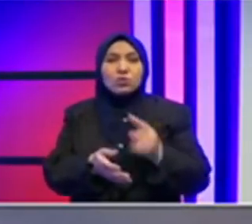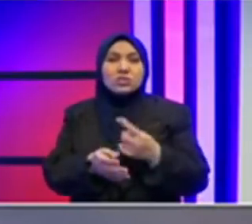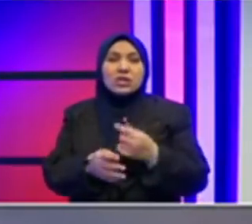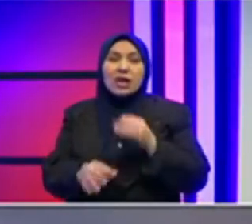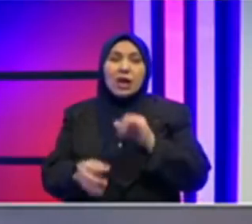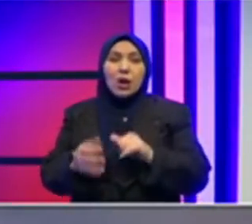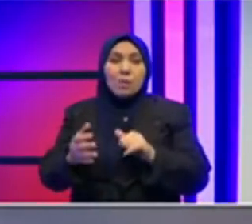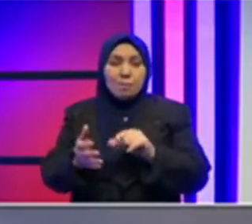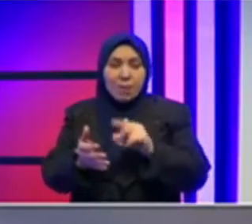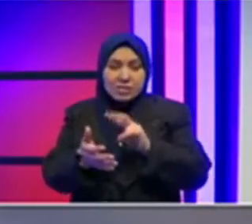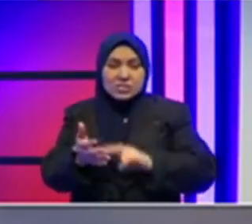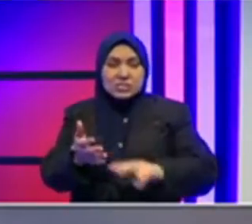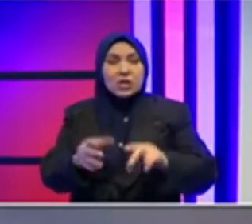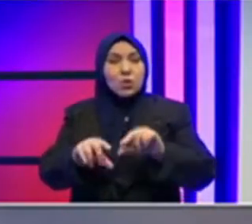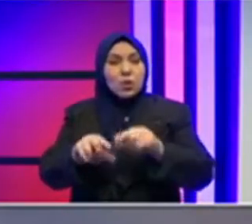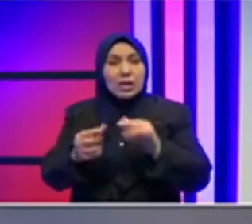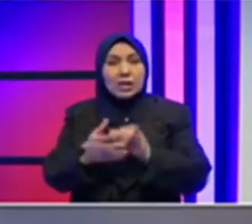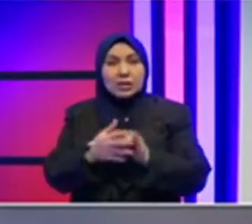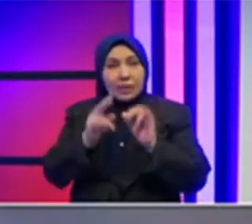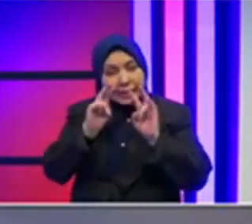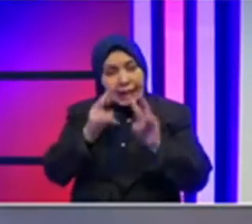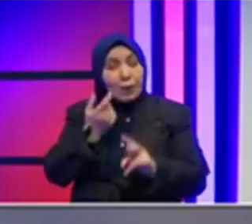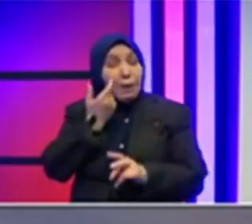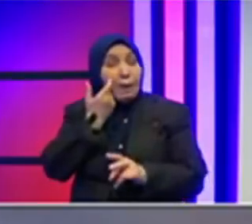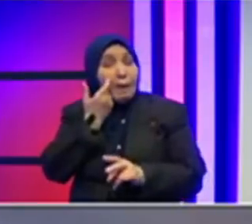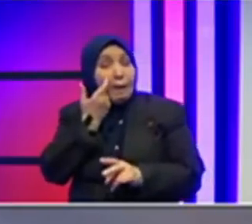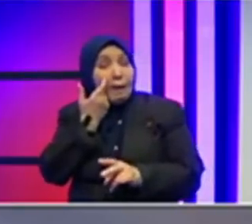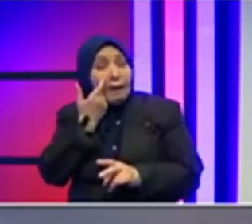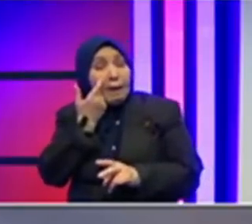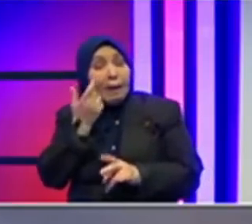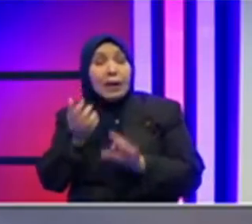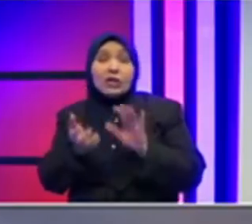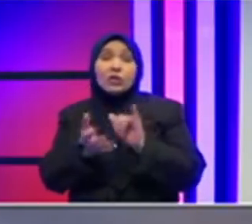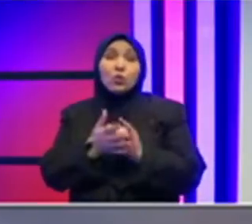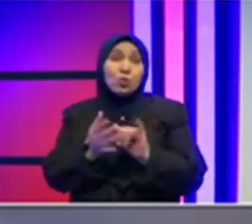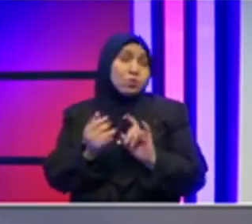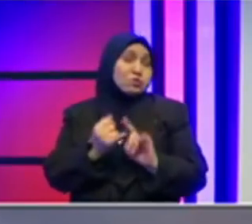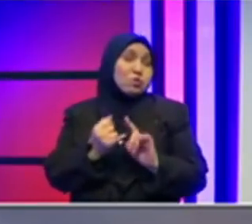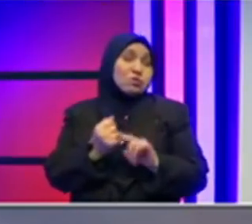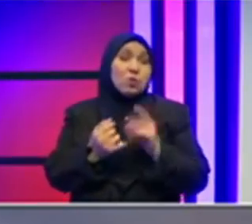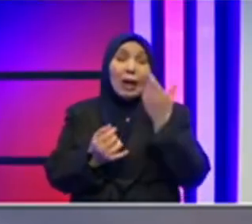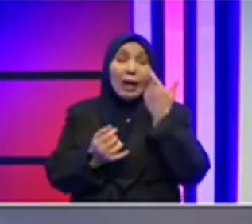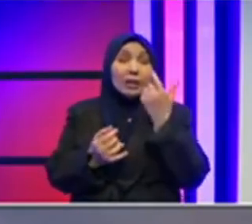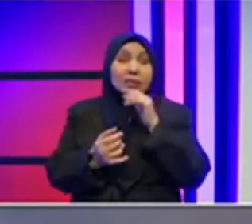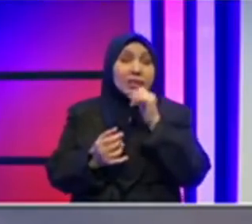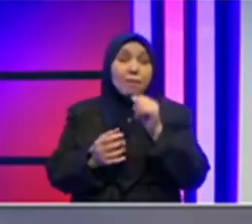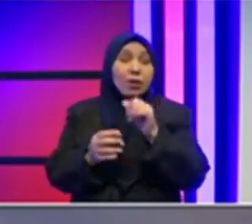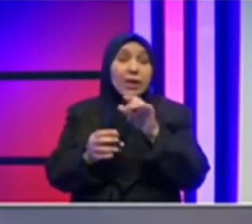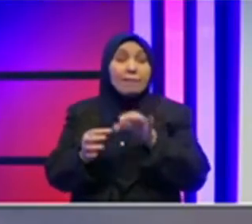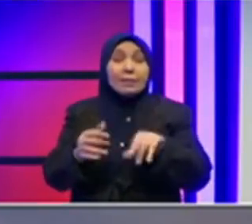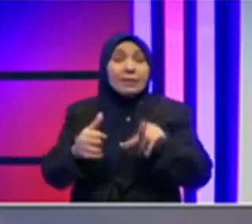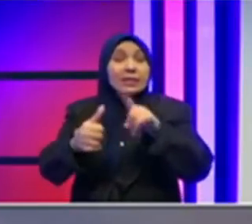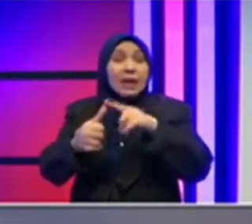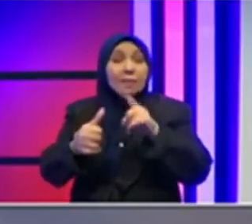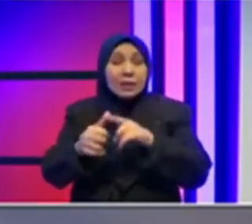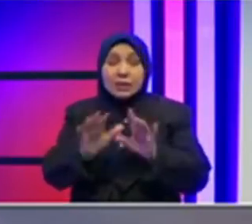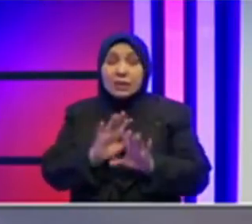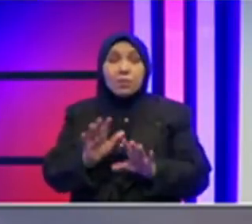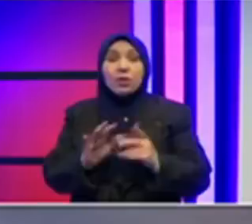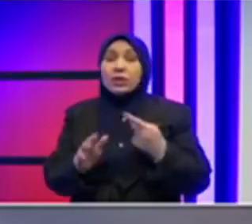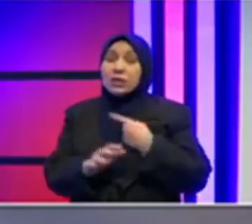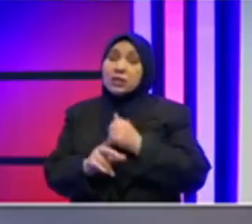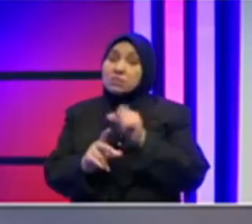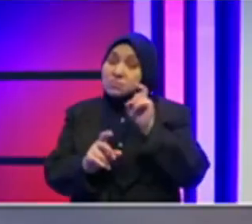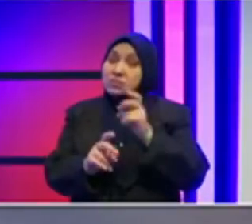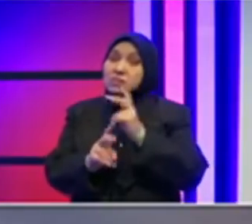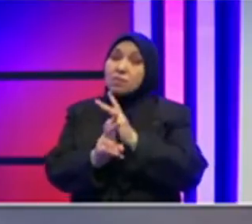baca Quran dekat dulu tu, dia tengok-tengok tu, ujung-ujung saja, kan. Dia tak nak yang pertama. Kita kena